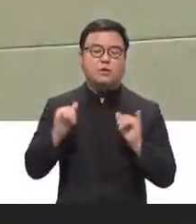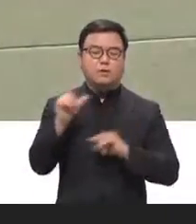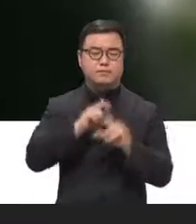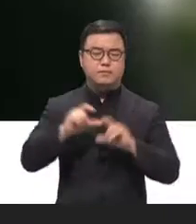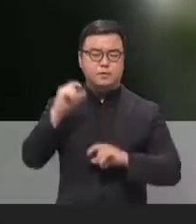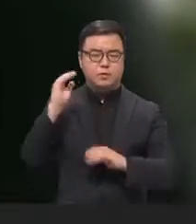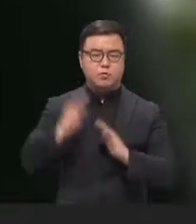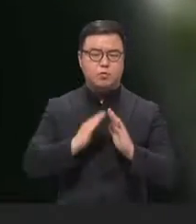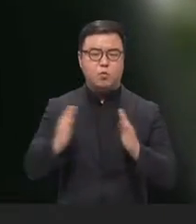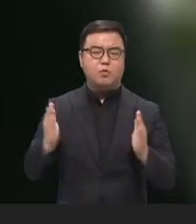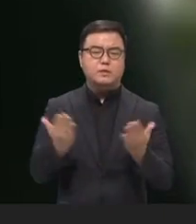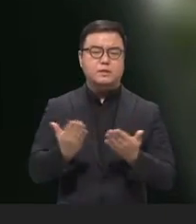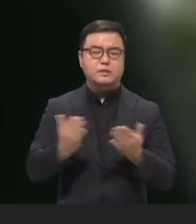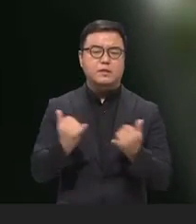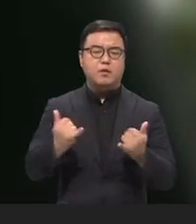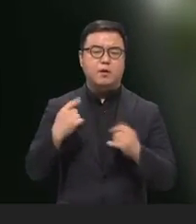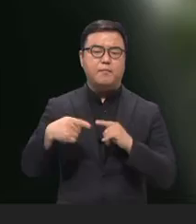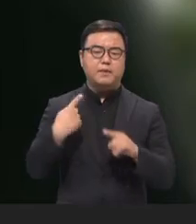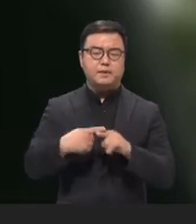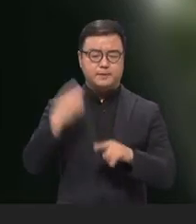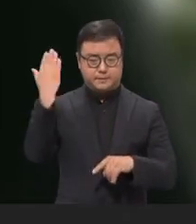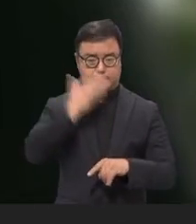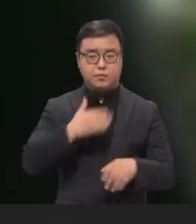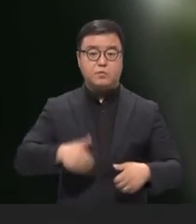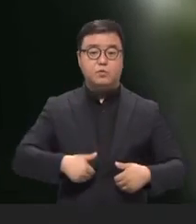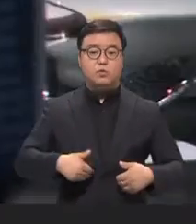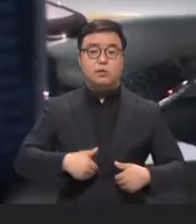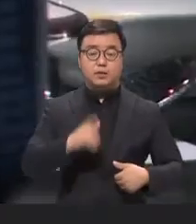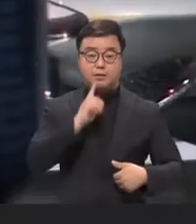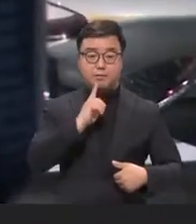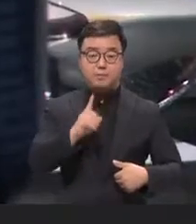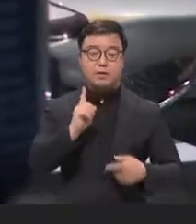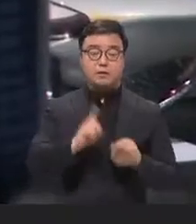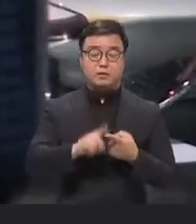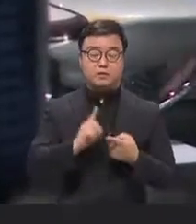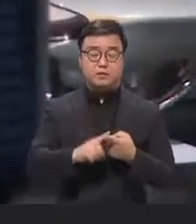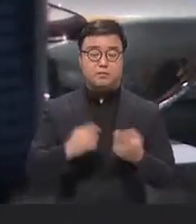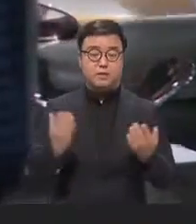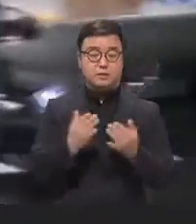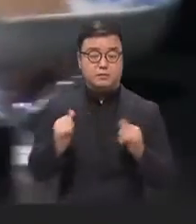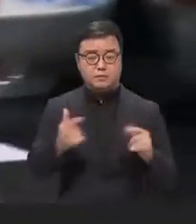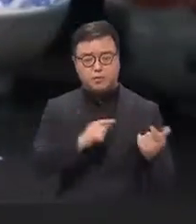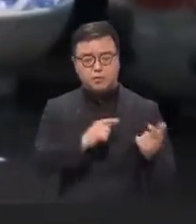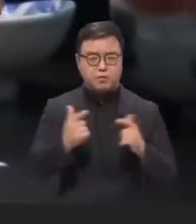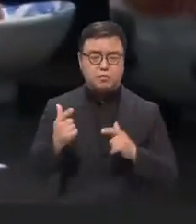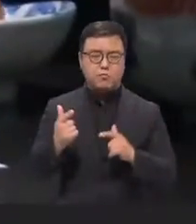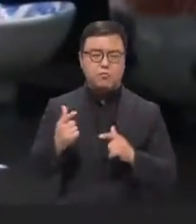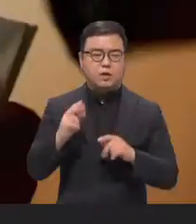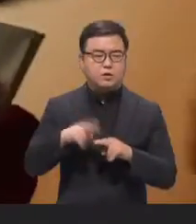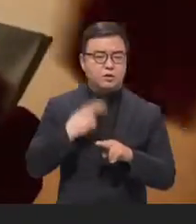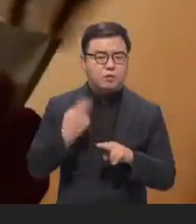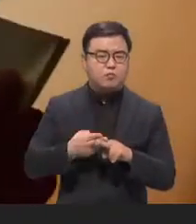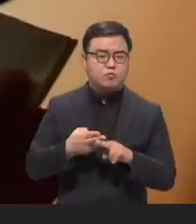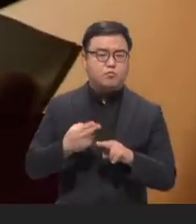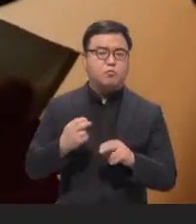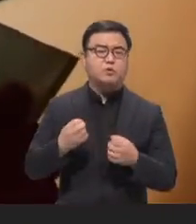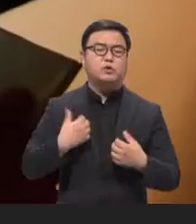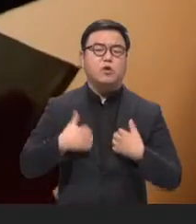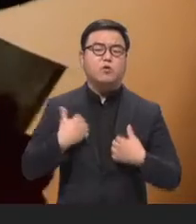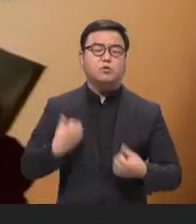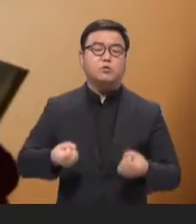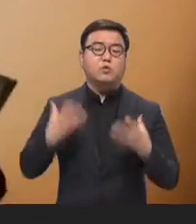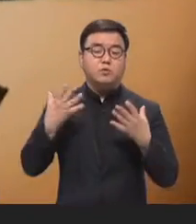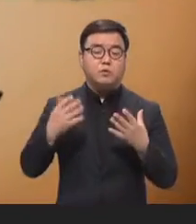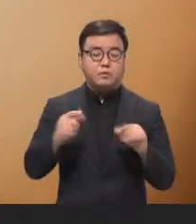설명했습니다 이에 따라 사립학교 교원과 사학재단의 임직원들은 식사나 선물 경조사 제공 등에서 공립학교와